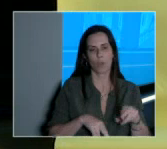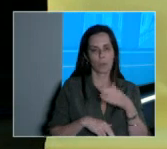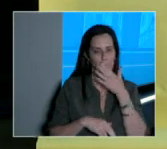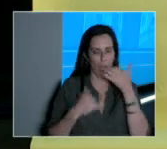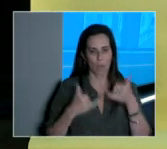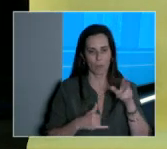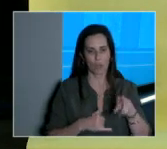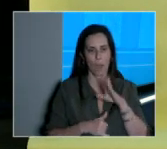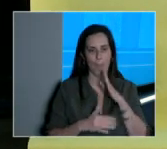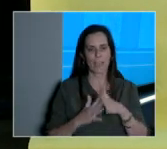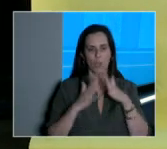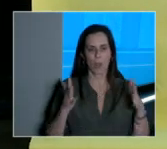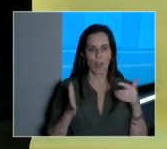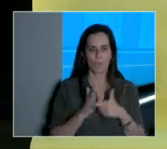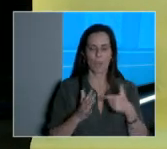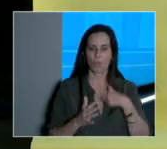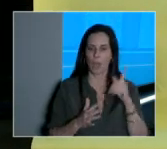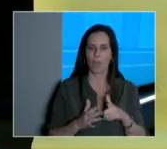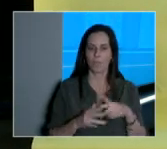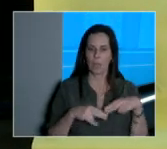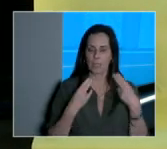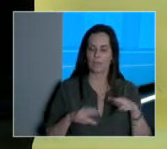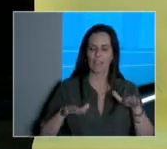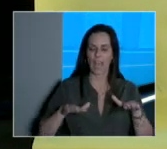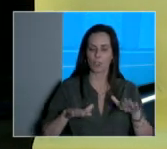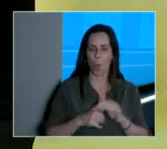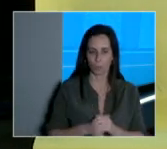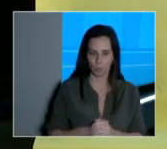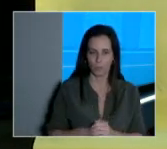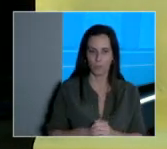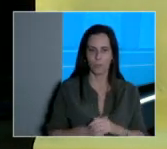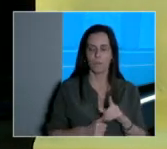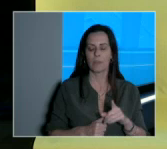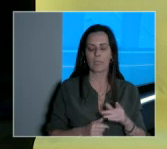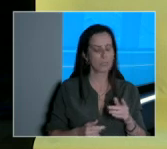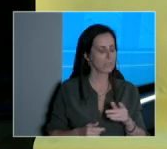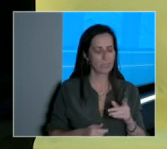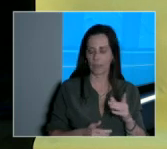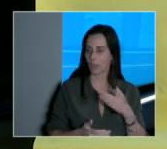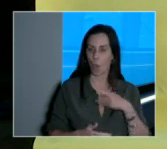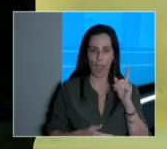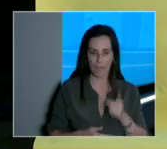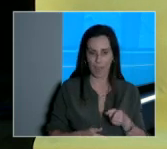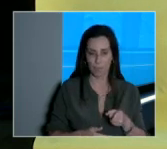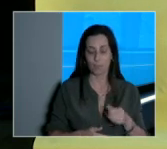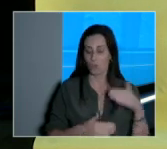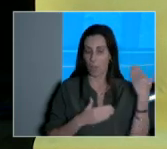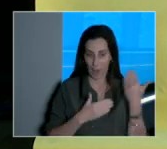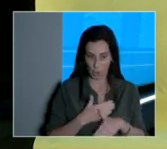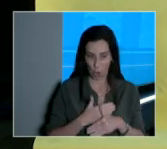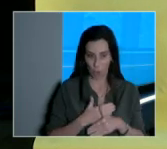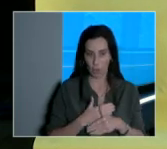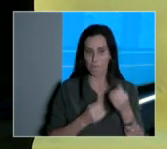היום יש לנו בעיה גדולה, ולכן אנחנו חייבים להשיב את האיזון למערכת. האיזון הזה הופר. אנחנו חייבים שבסופו של